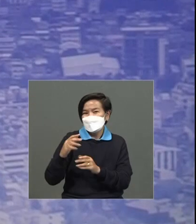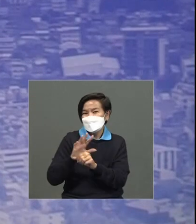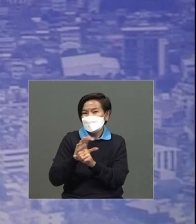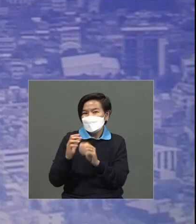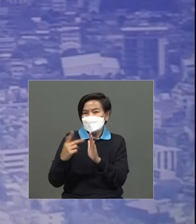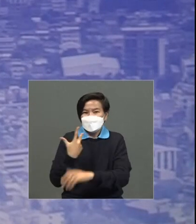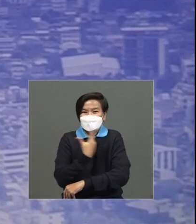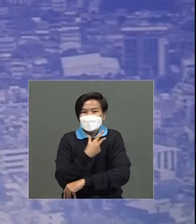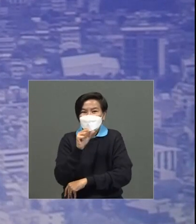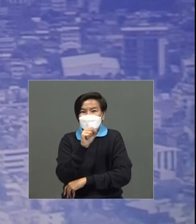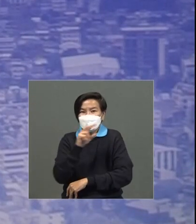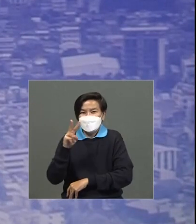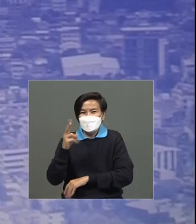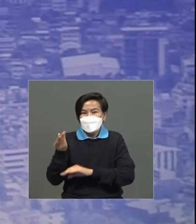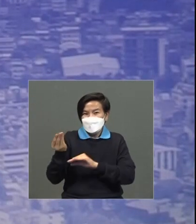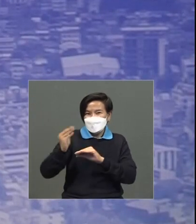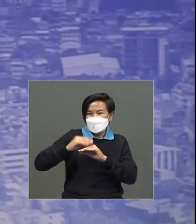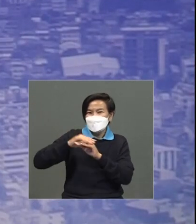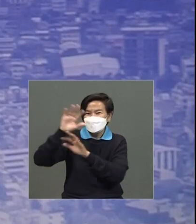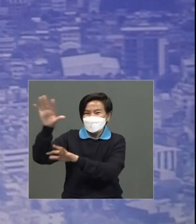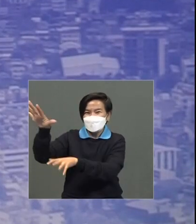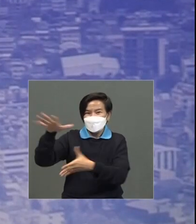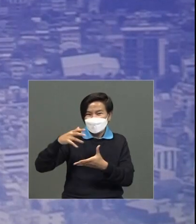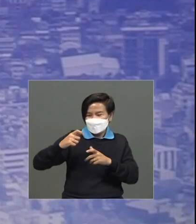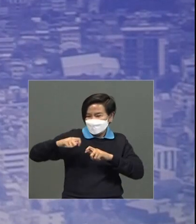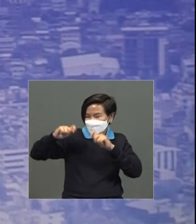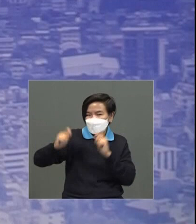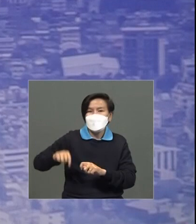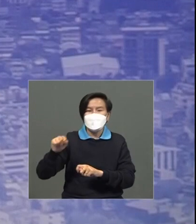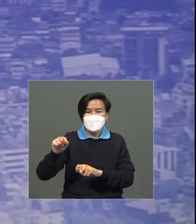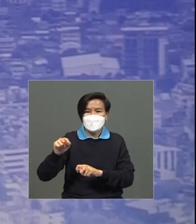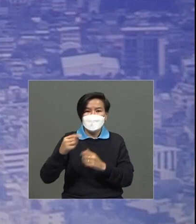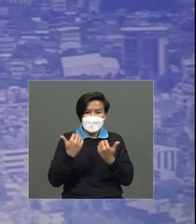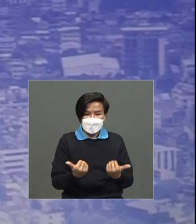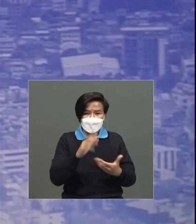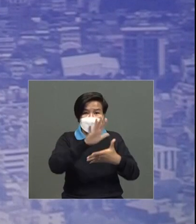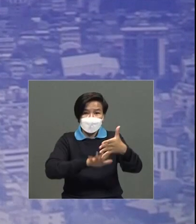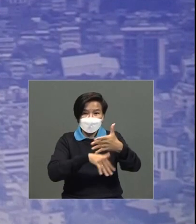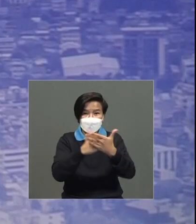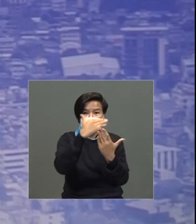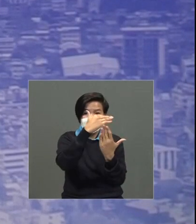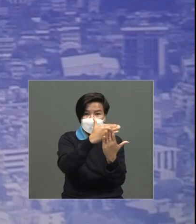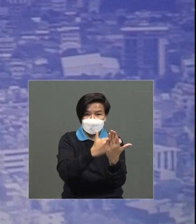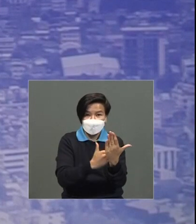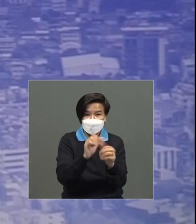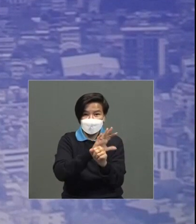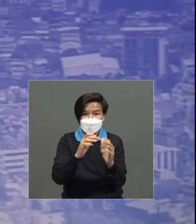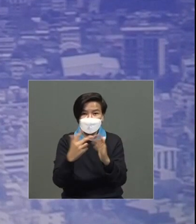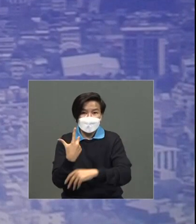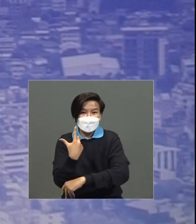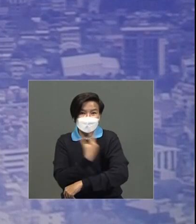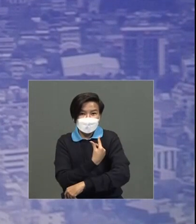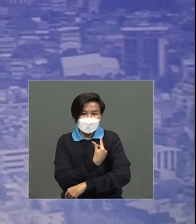นี่ครับดูเหมือนว่าจะยังต้องชี้แจงเรื่องที่ต้องแวกซ์อีกสักวันสองวันนี้แหละครับก็เป็นเหตุเป็นไอ้ต้นเติมจากวันก่อนคือ